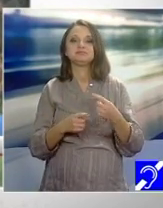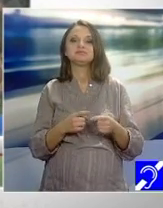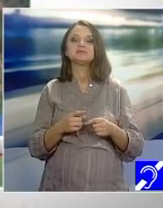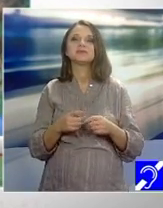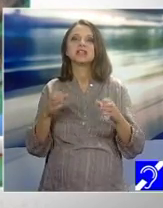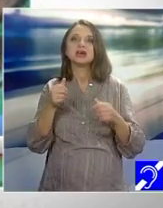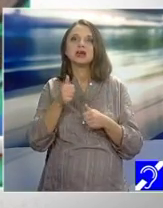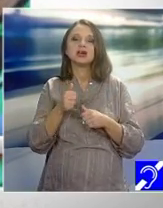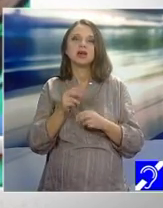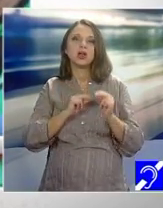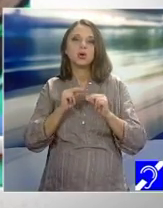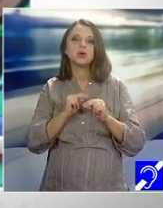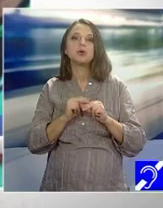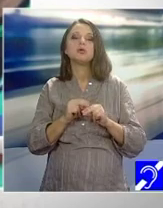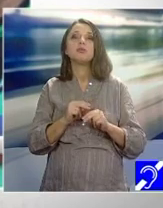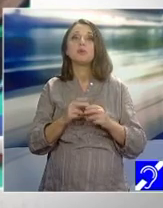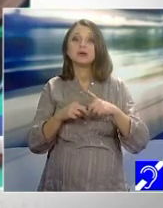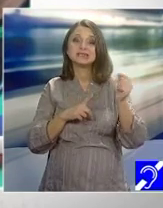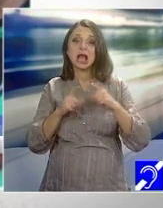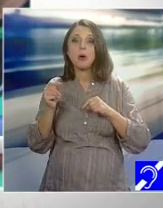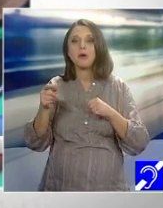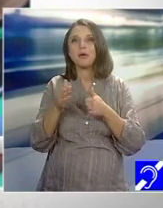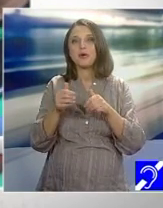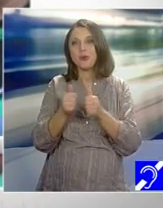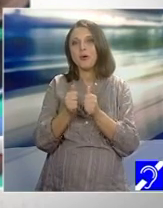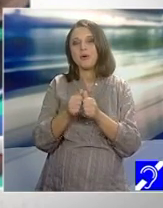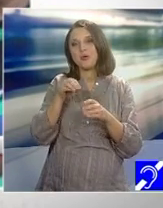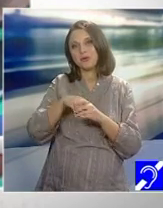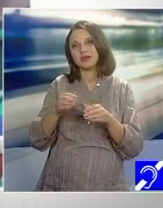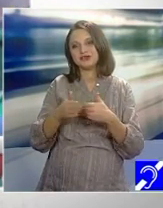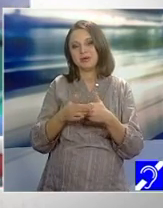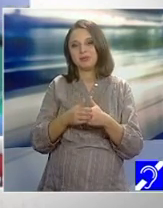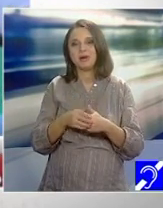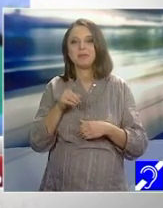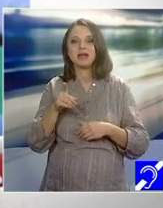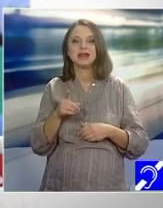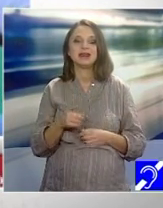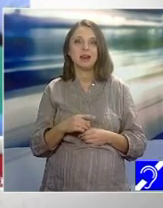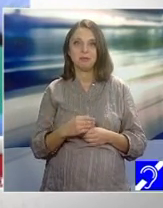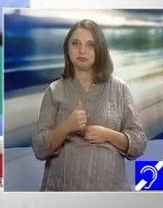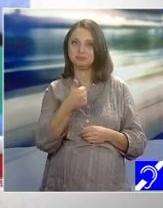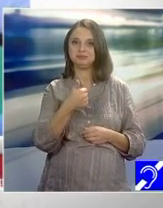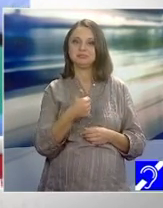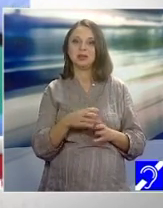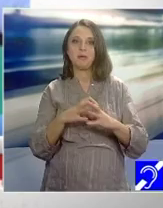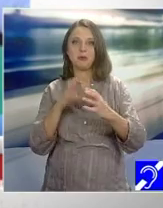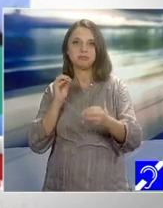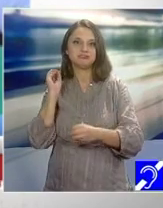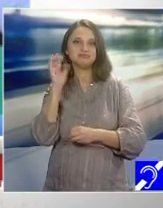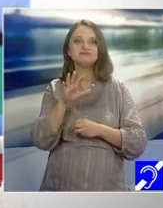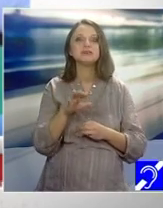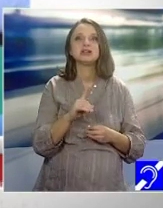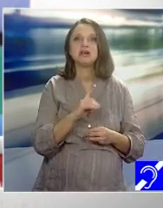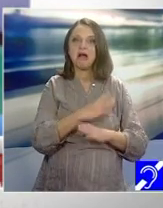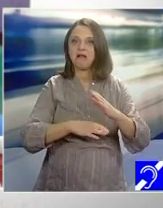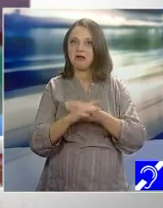Steaua pentru că locuiește în apropiere și pentru că este fanul roșalbaștrilor. Teodor a fost trecut în linia întâi capilier. Handicapul nu îl